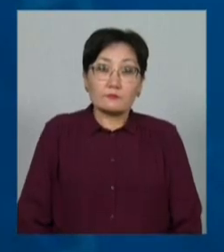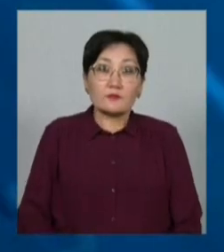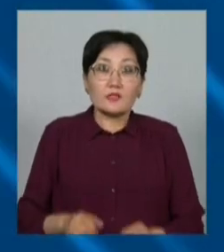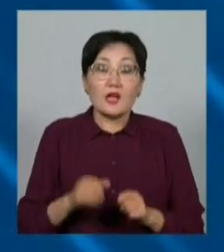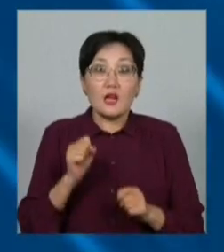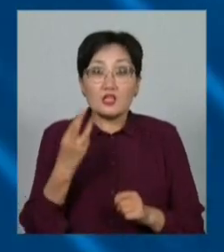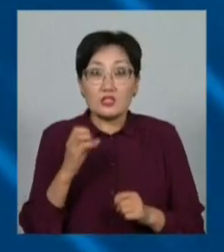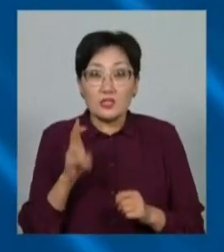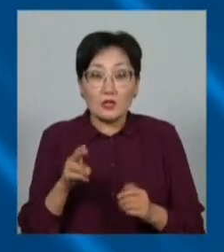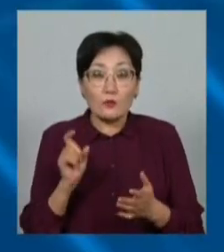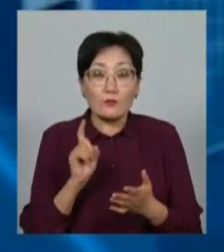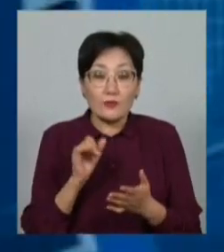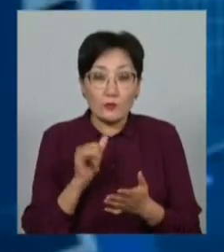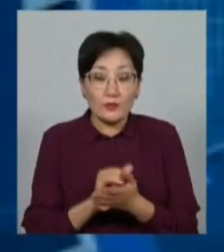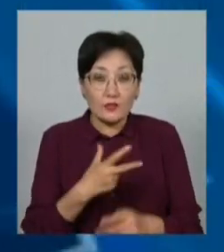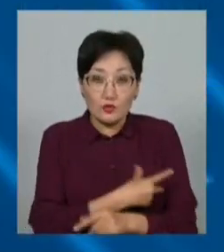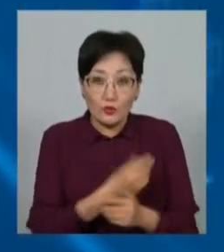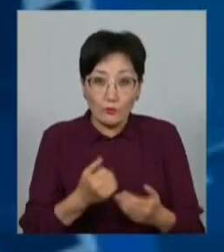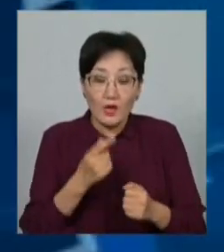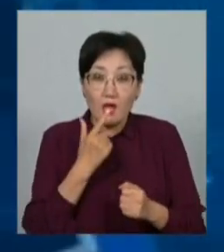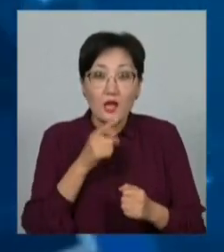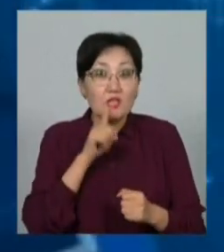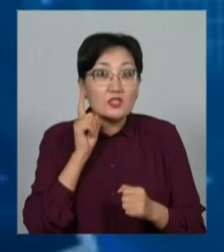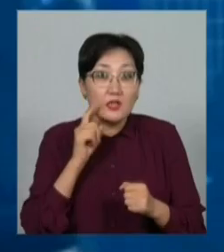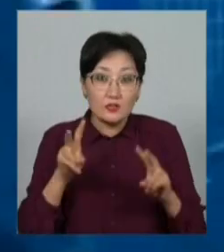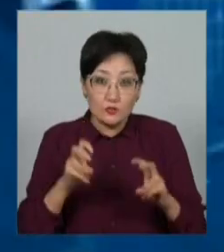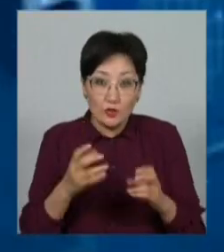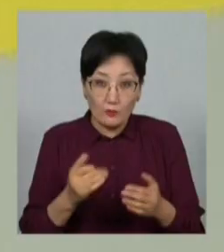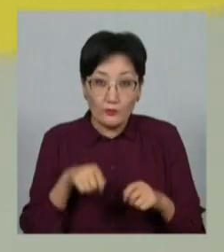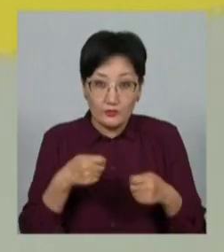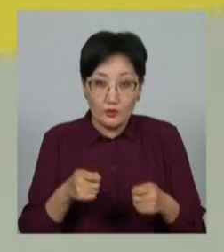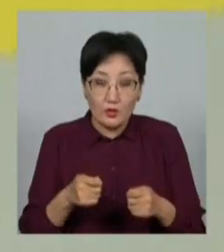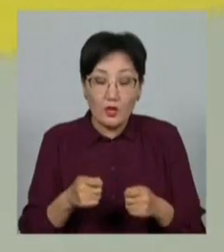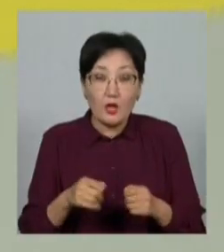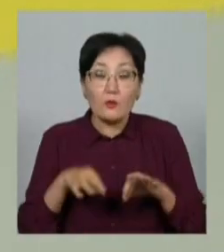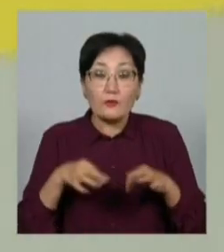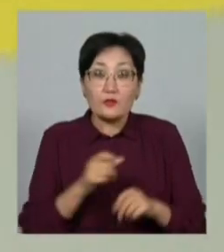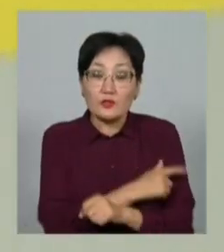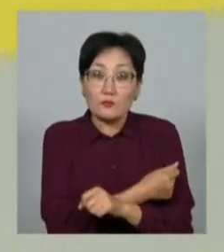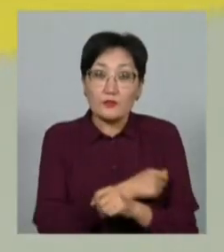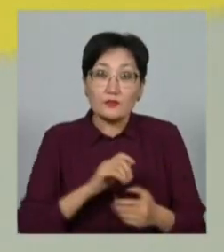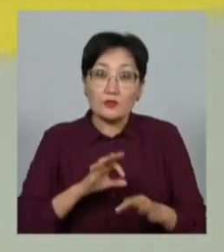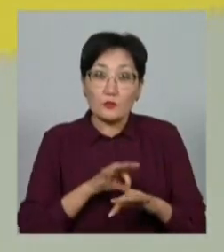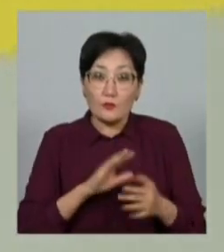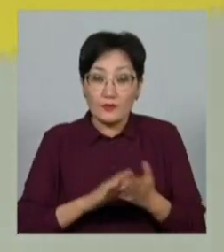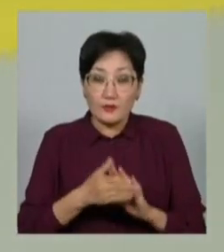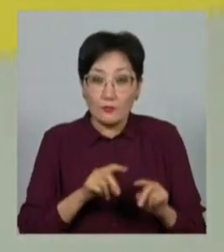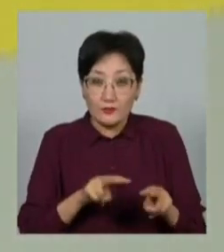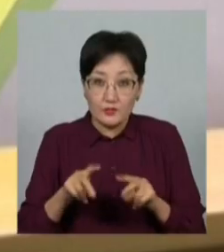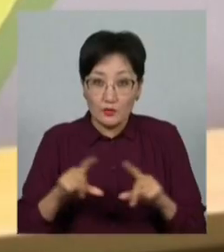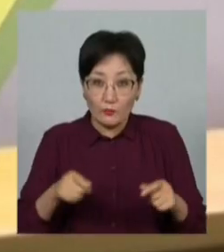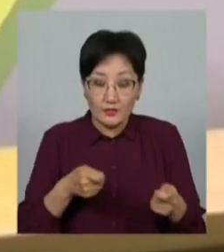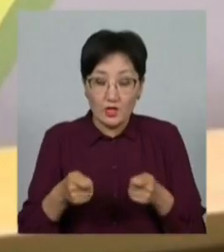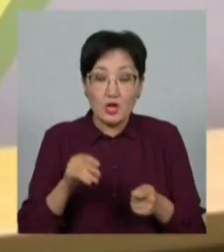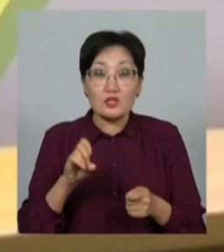Ашық жүйесінде вакцина алған тұрғындар жасыл түсті мәртебеге ие болады. Ол туралы көліктегі санитарлы эпидемиологиялық бақылау департаментінің